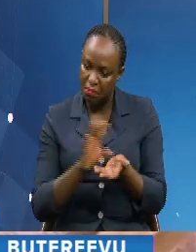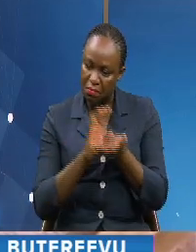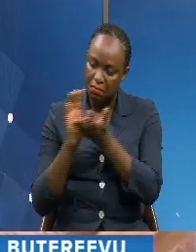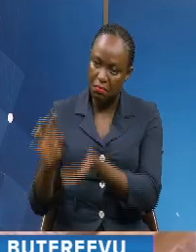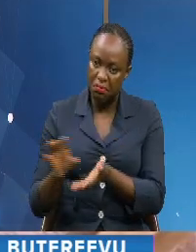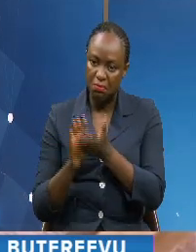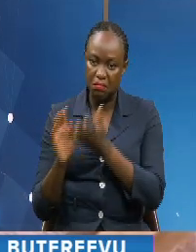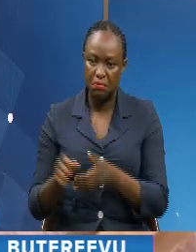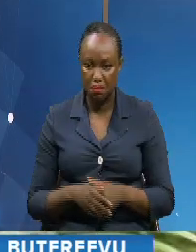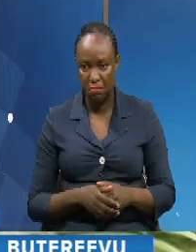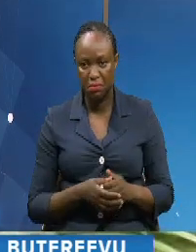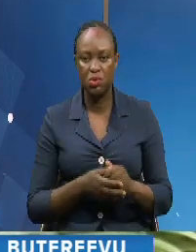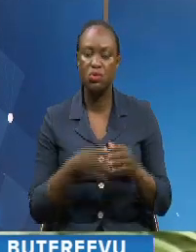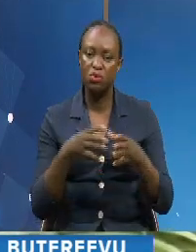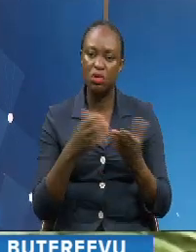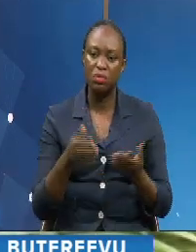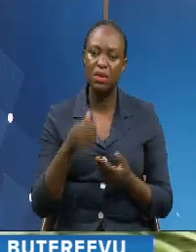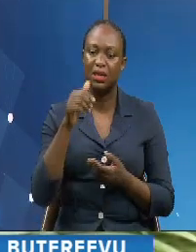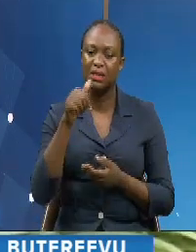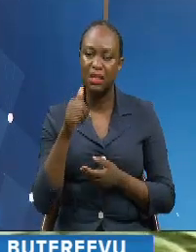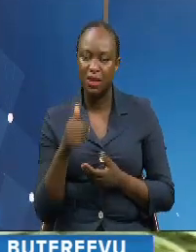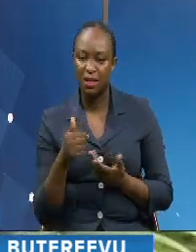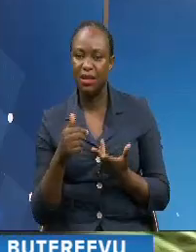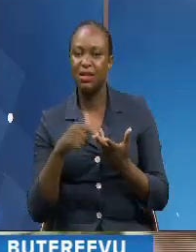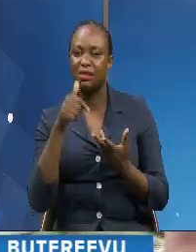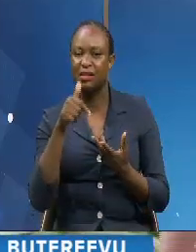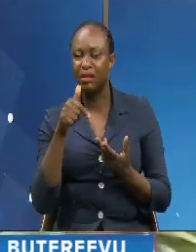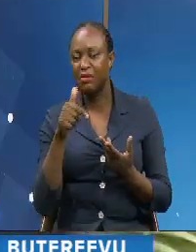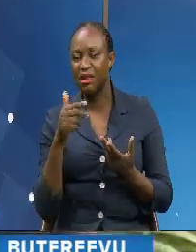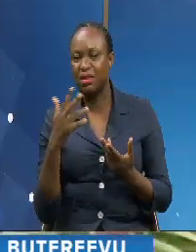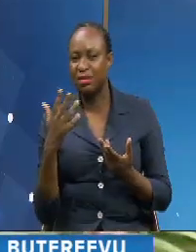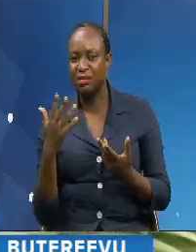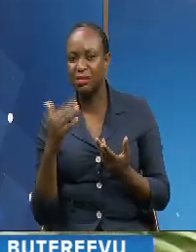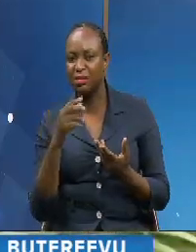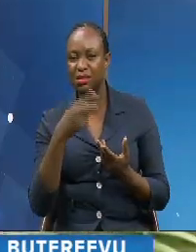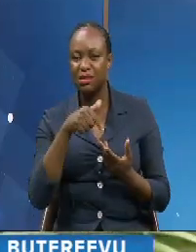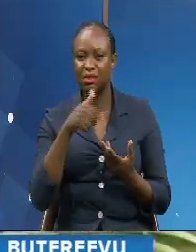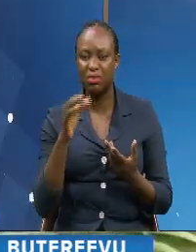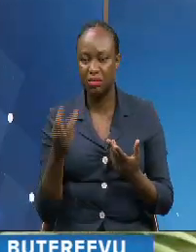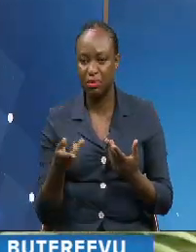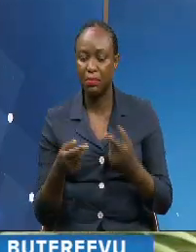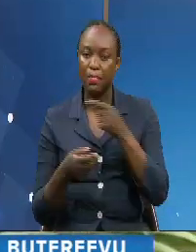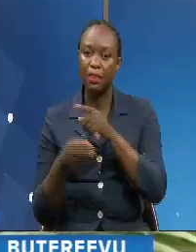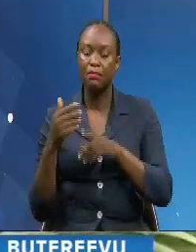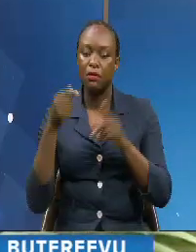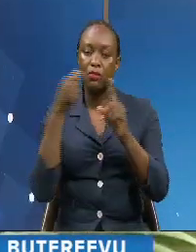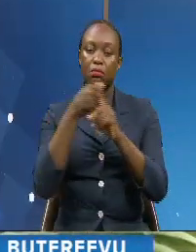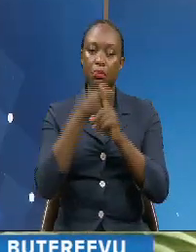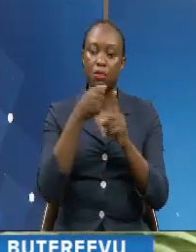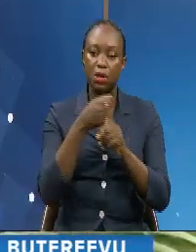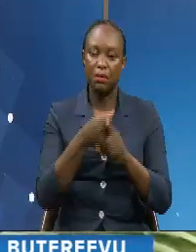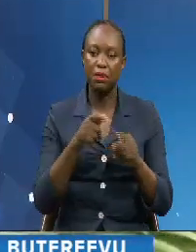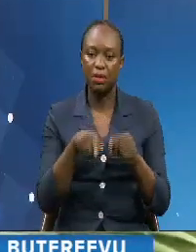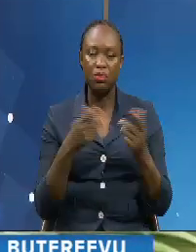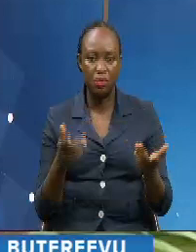yavangamu 7,200. Twakola campaign eyamba abantu okugamba nti naffe tuswaleko okusabira